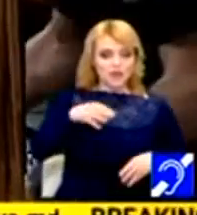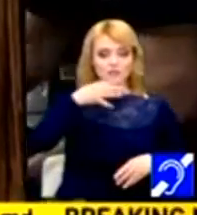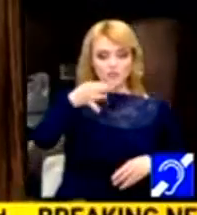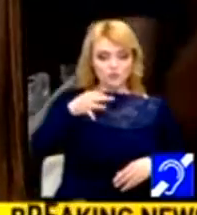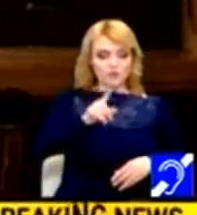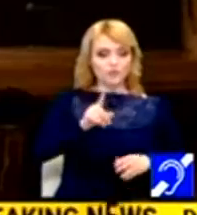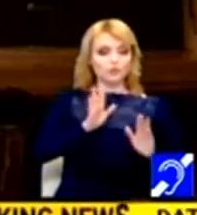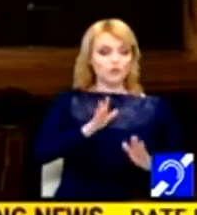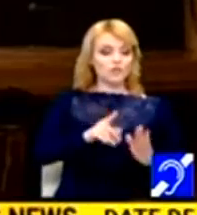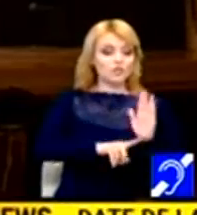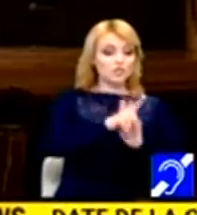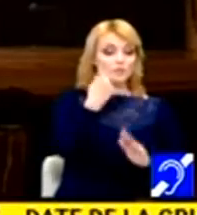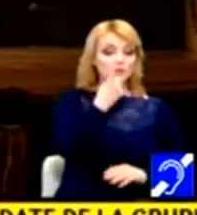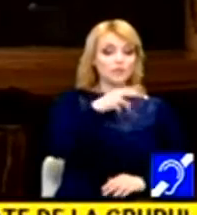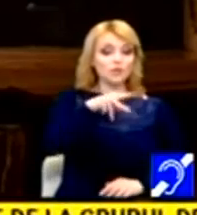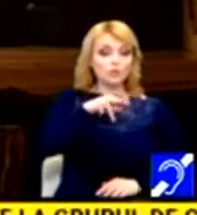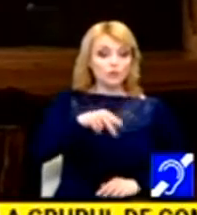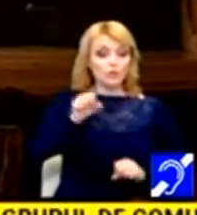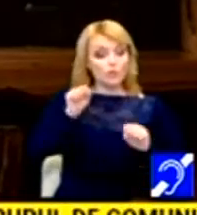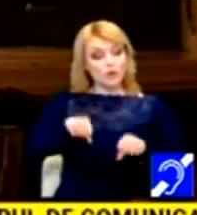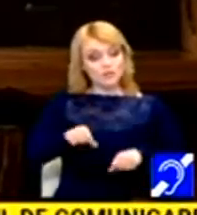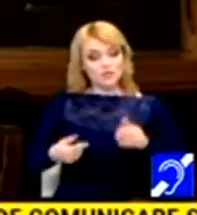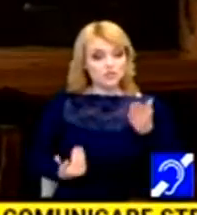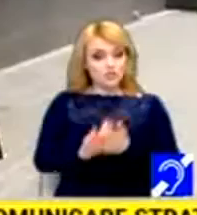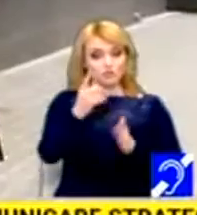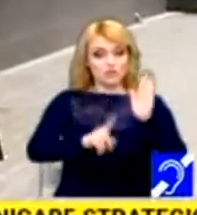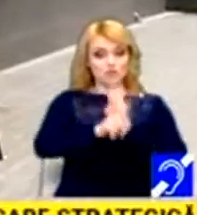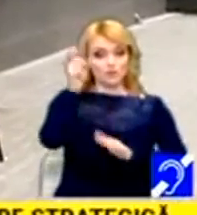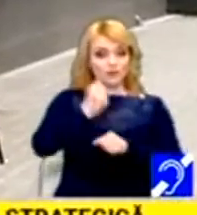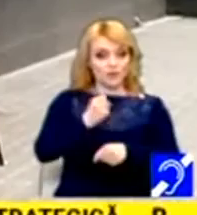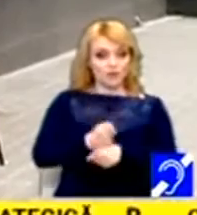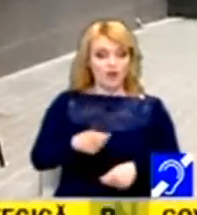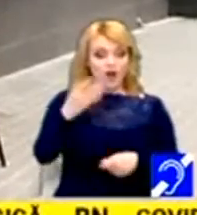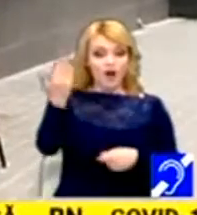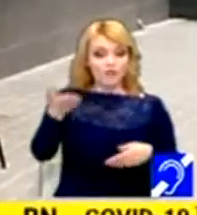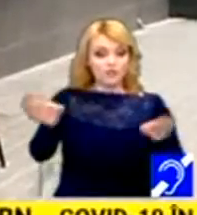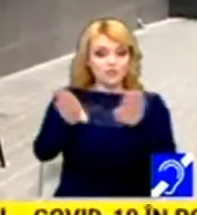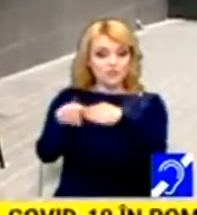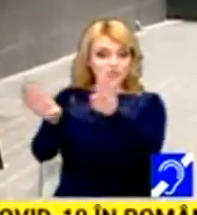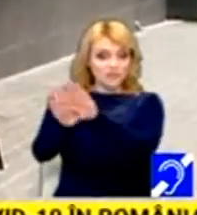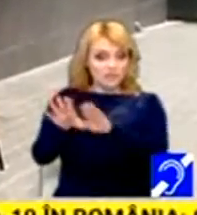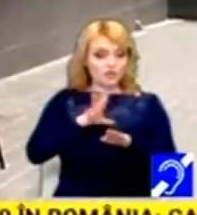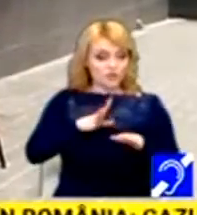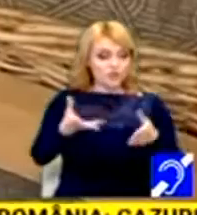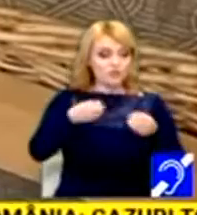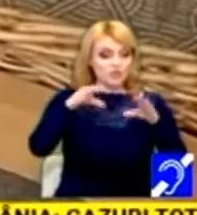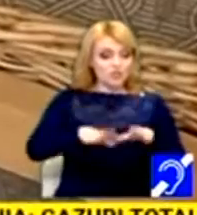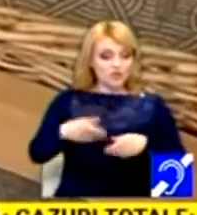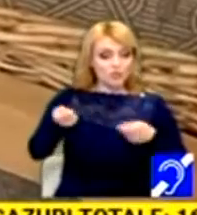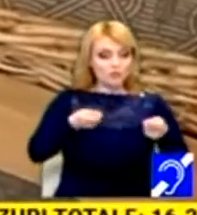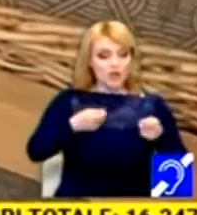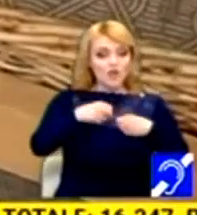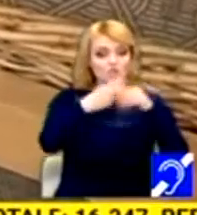abia de pe 1 iunie sectorul Horeca și-ar putea relua activitatea. Închiderea localurilor a fost decisă de autorități